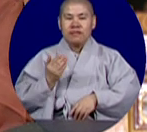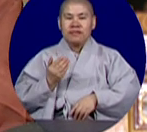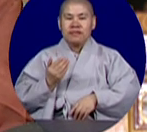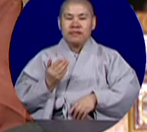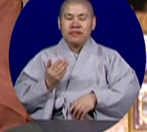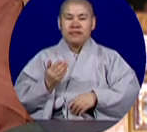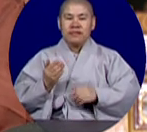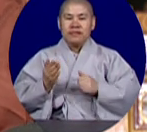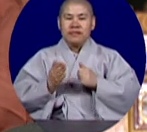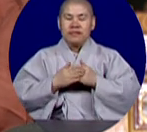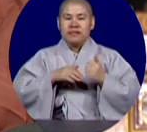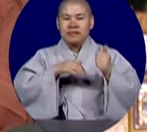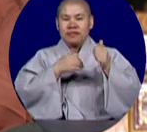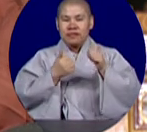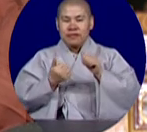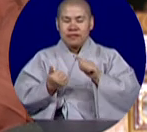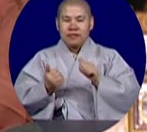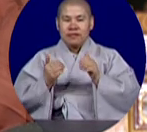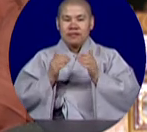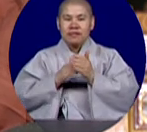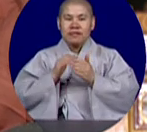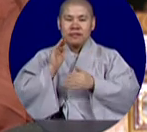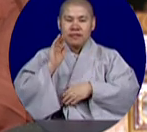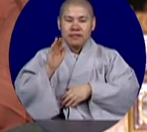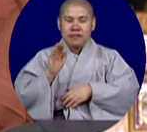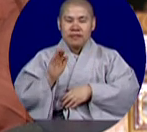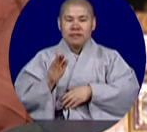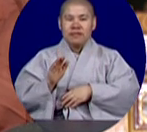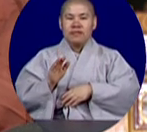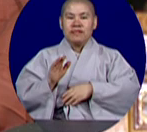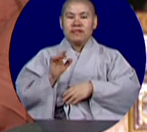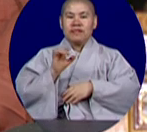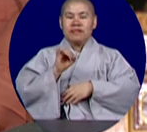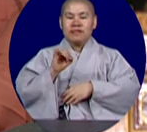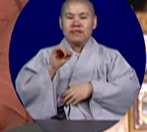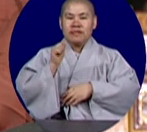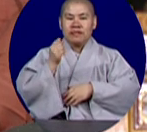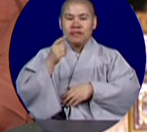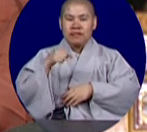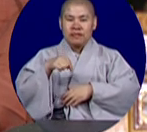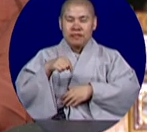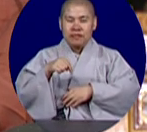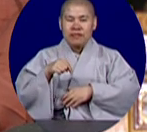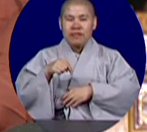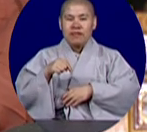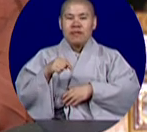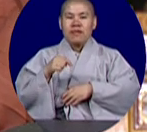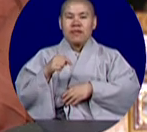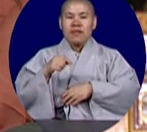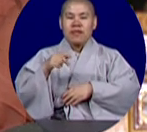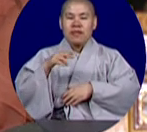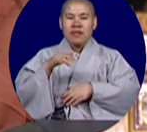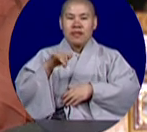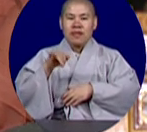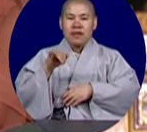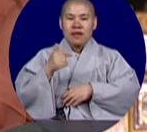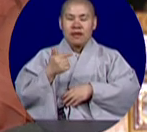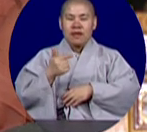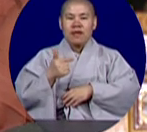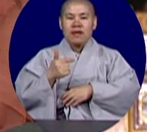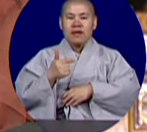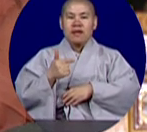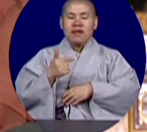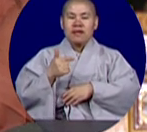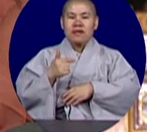그래서 또 돌아가실 때 보니까 니우가 수상행이요 진흙소가 물에 들어가고, 진흙소가 물에 들어가면